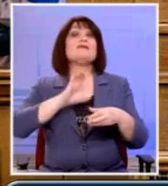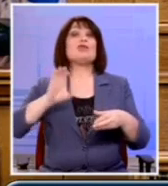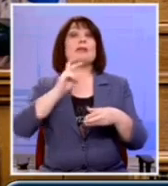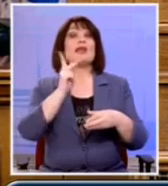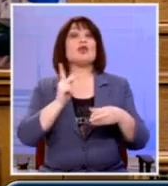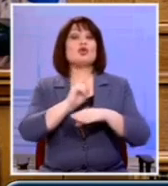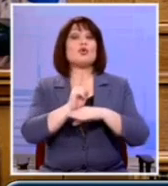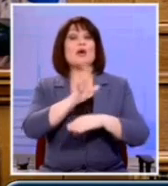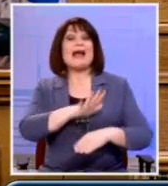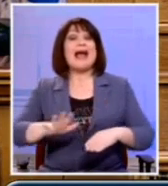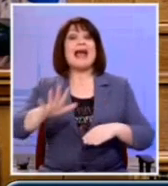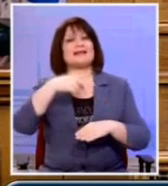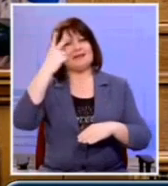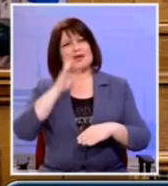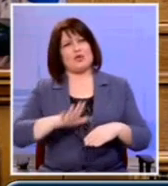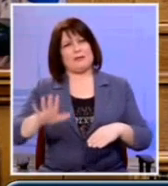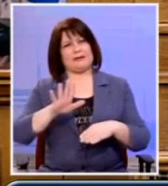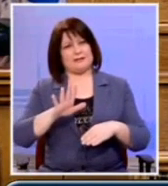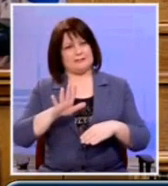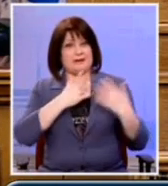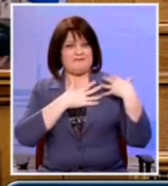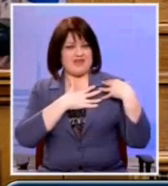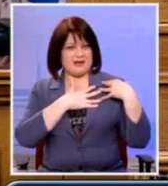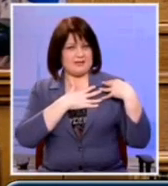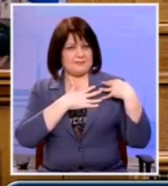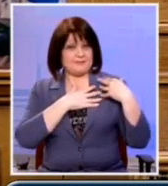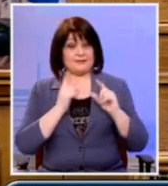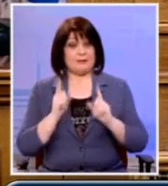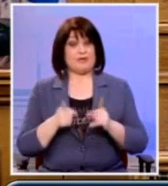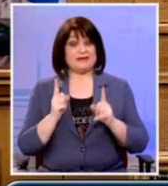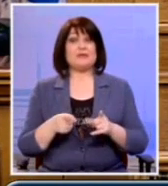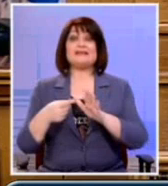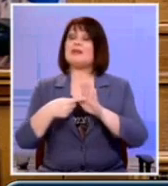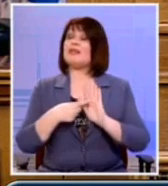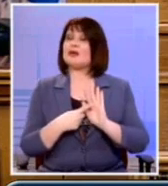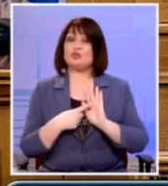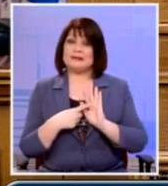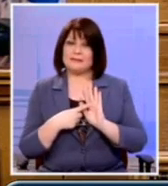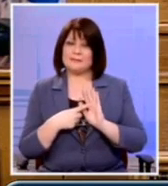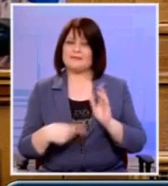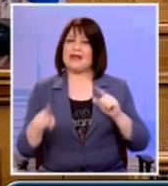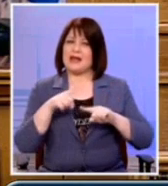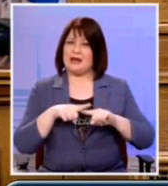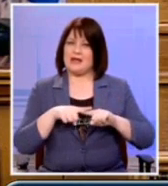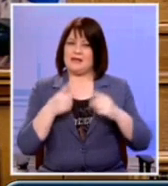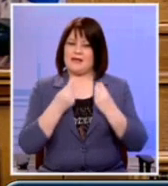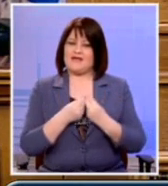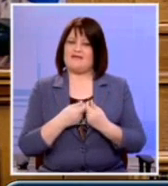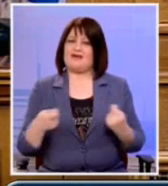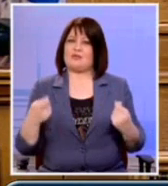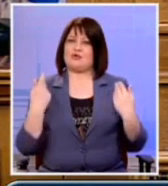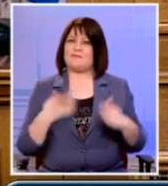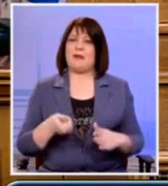Κοινωνικού Χάρτη του Συμβουλίου της Ευρώπης. Αυτές οι αποφάσεις λοιπόν έδειξαν ότι η Ελλάδα, εφαρμόζοντας